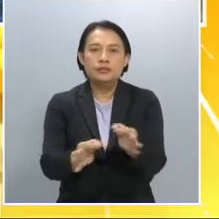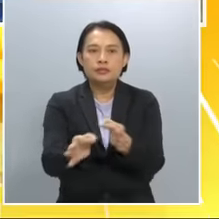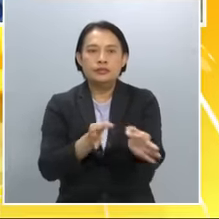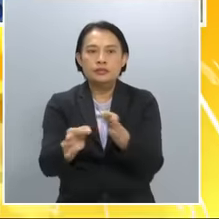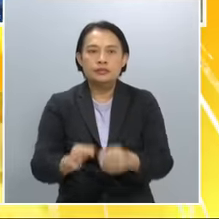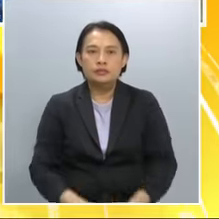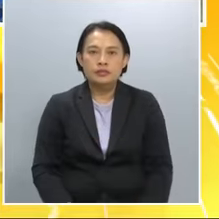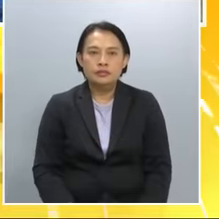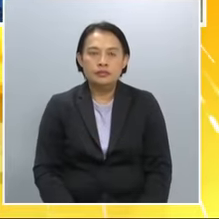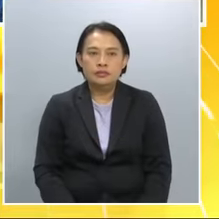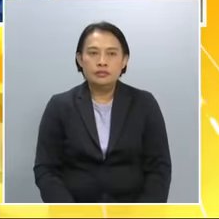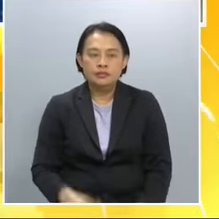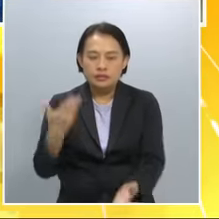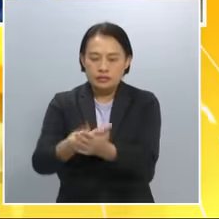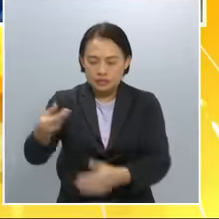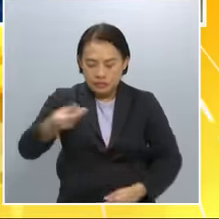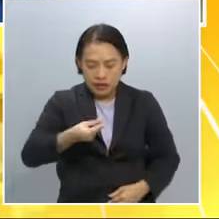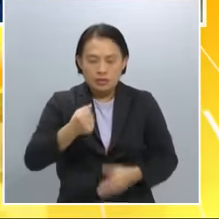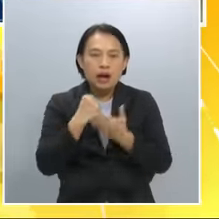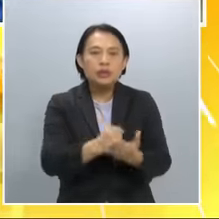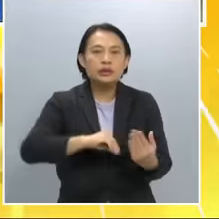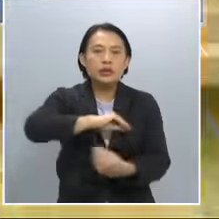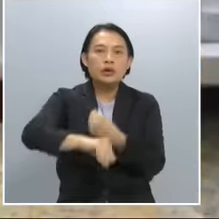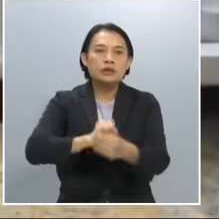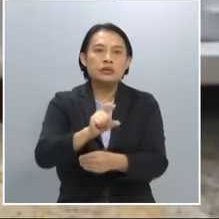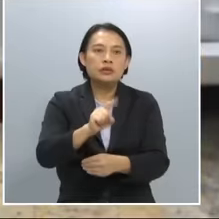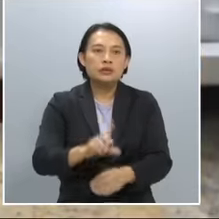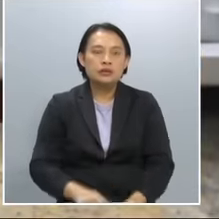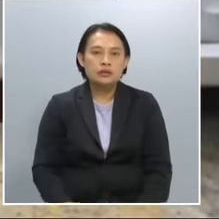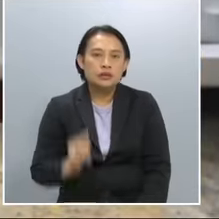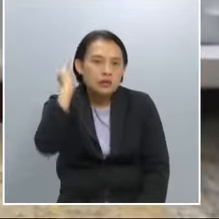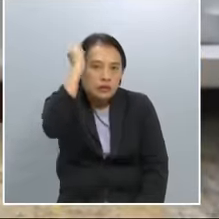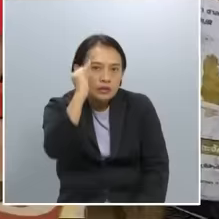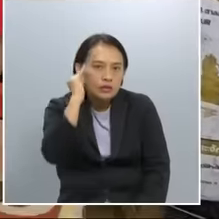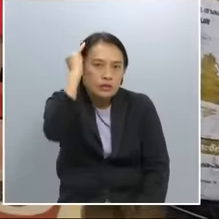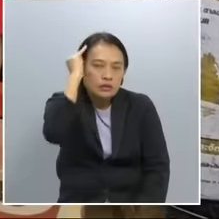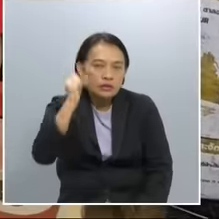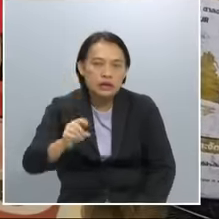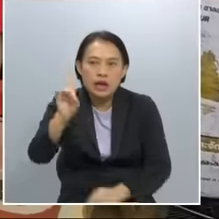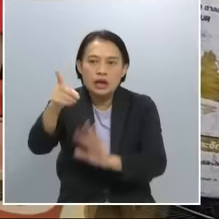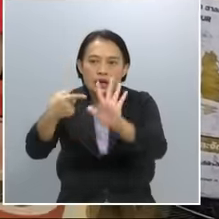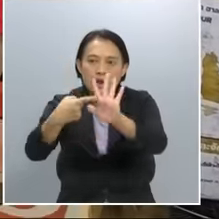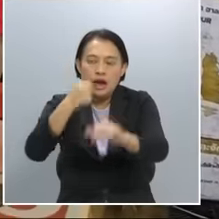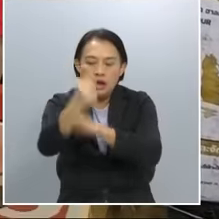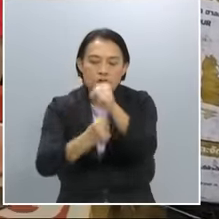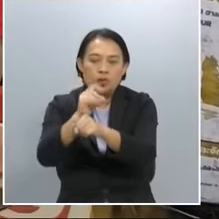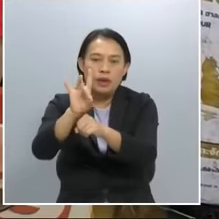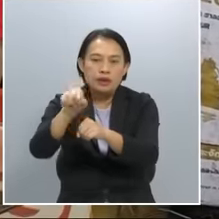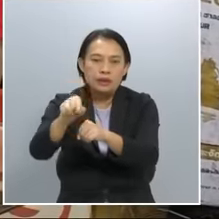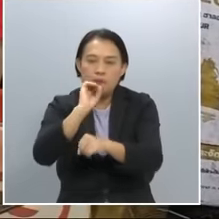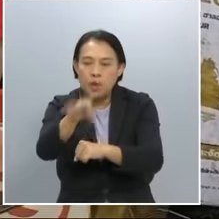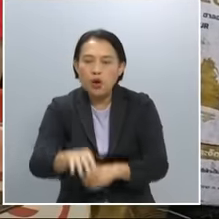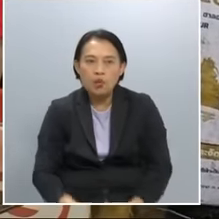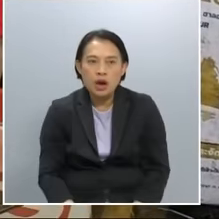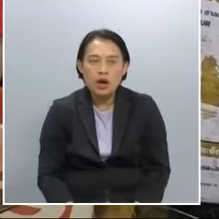เพื่อเอาไปกระตุ้นเศรษฐกิจขนาดเดียวกันยายดาอายุ80ปีมายืนหน้าตู้ ATM บอกว่าดีใจจนน้ำ